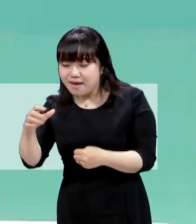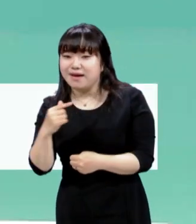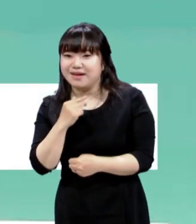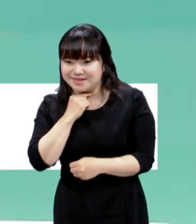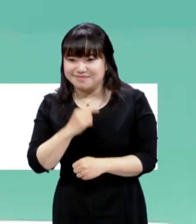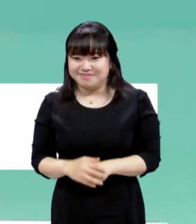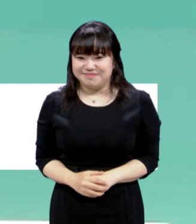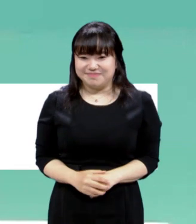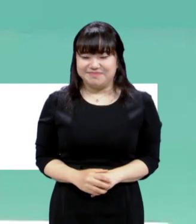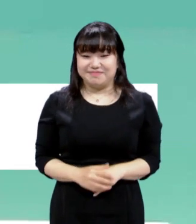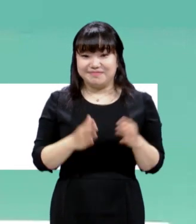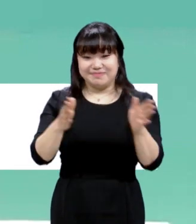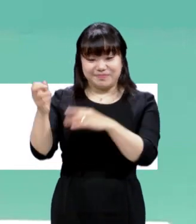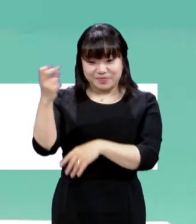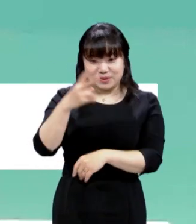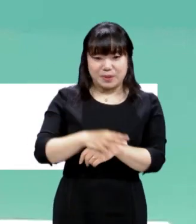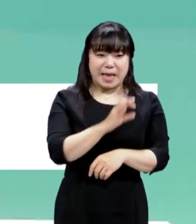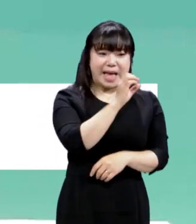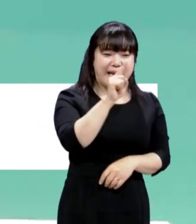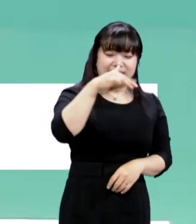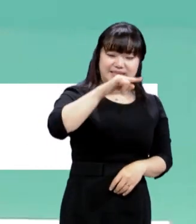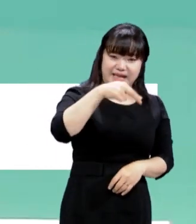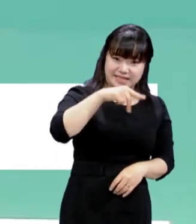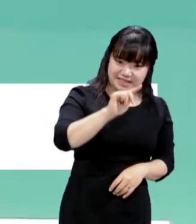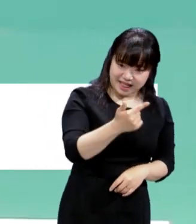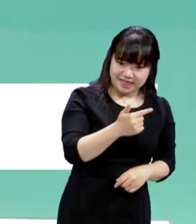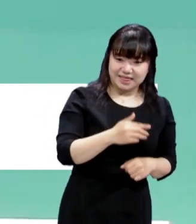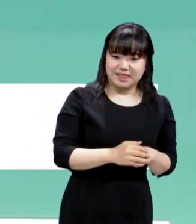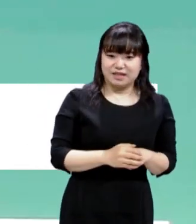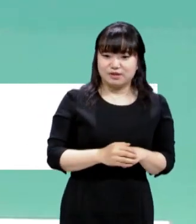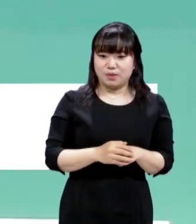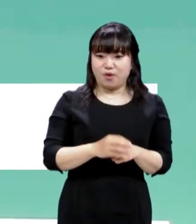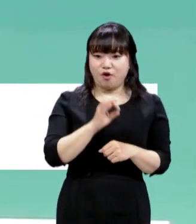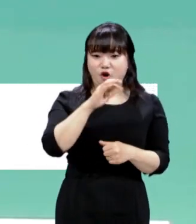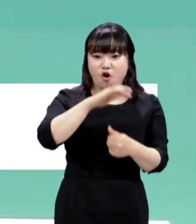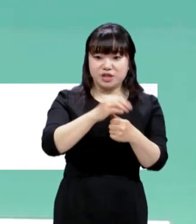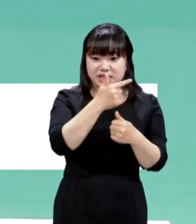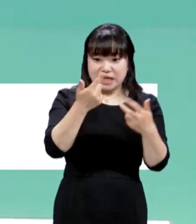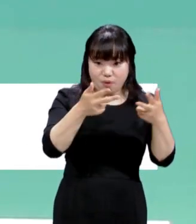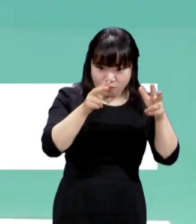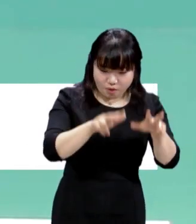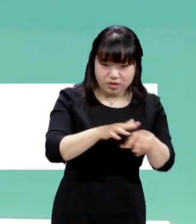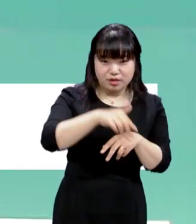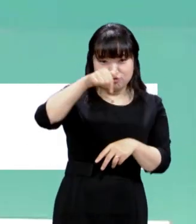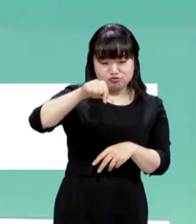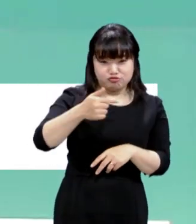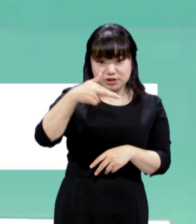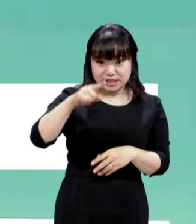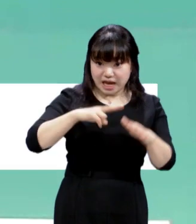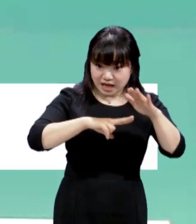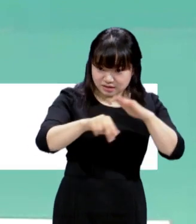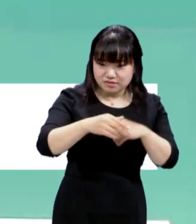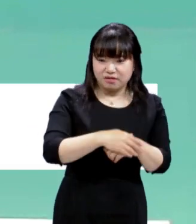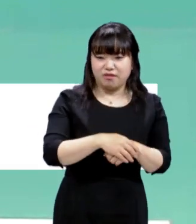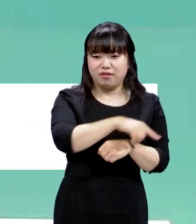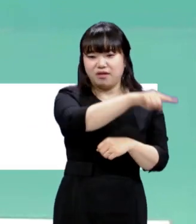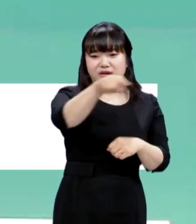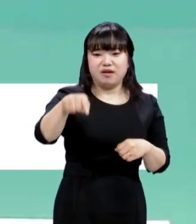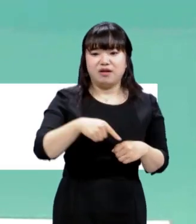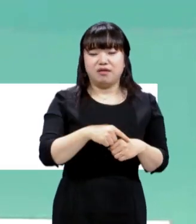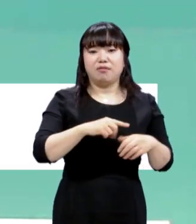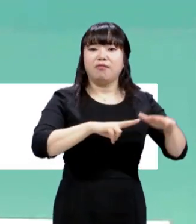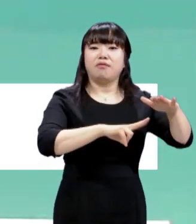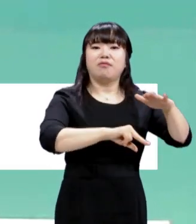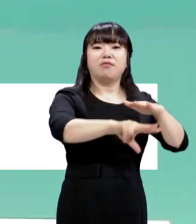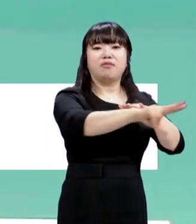아차산역 대공원 요 고 다행히 분자 0 이런 역세권으로 포진되어 있기 때문에 에 대중교통의 굉장히